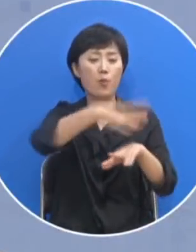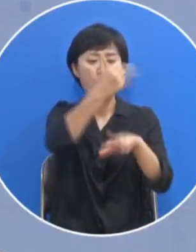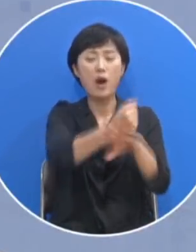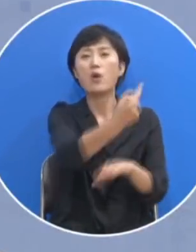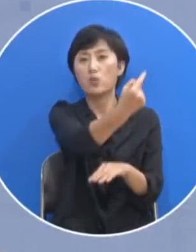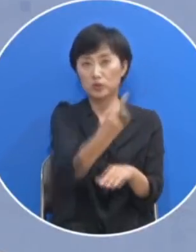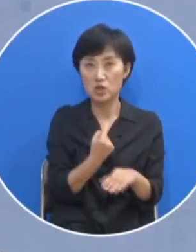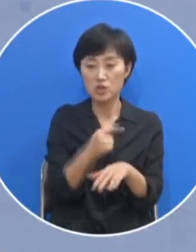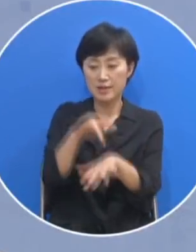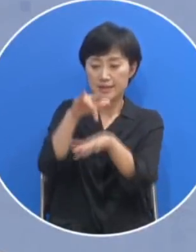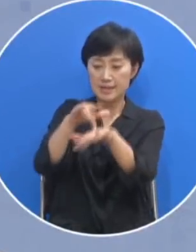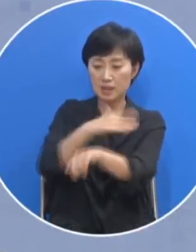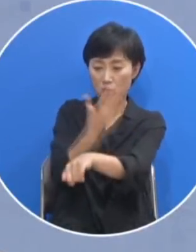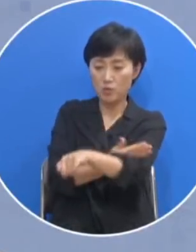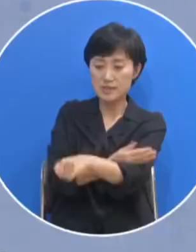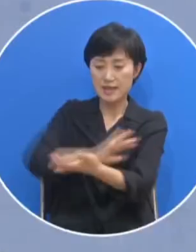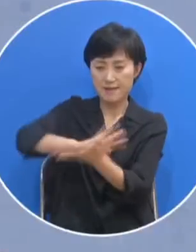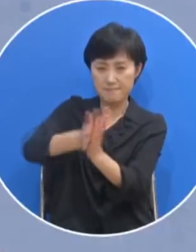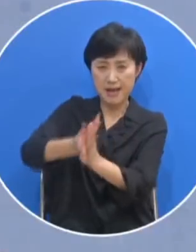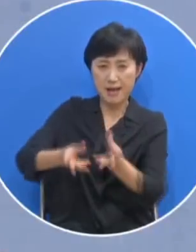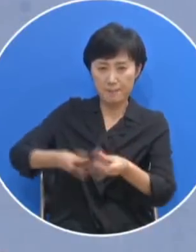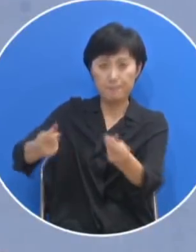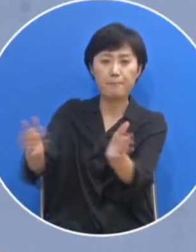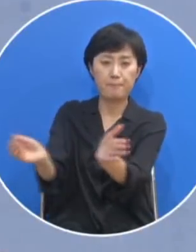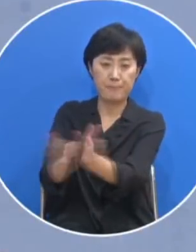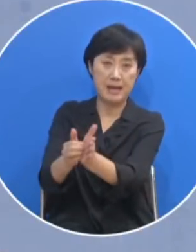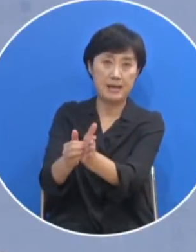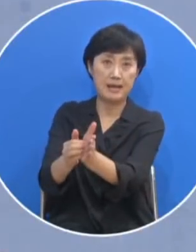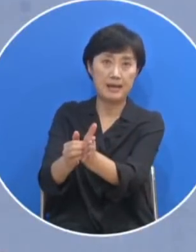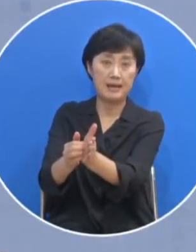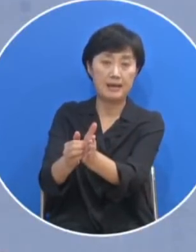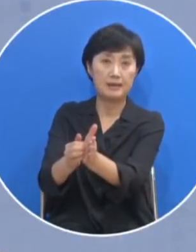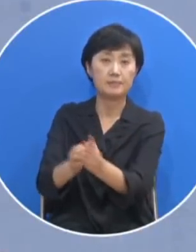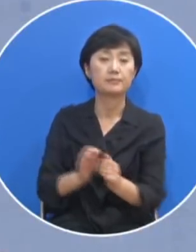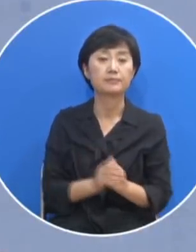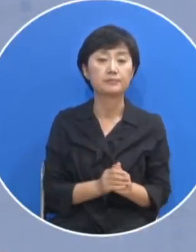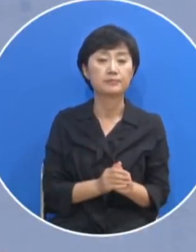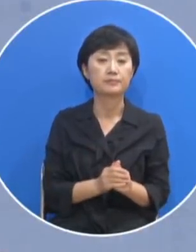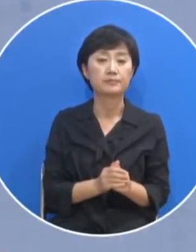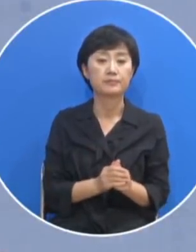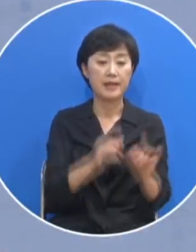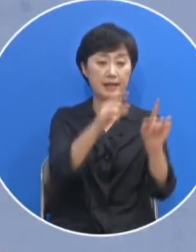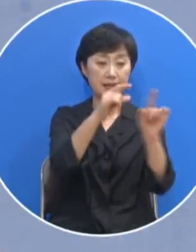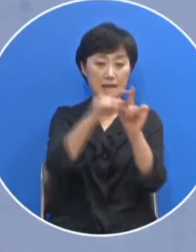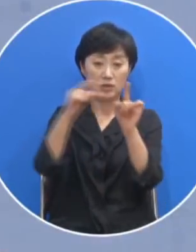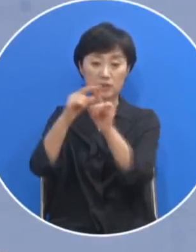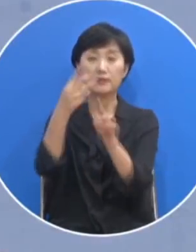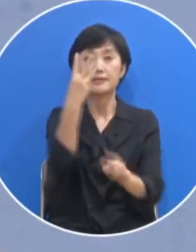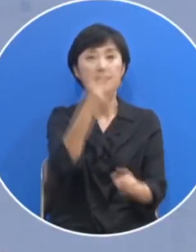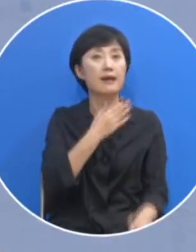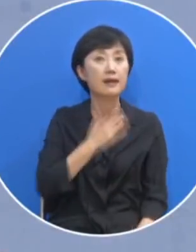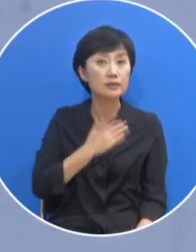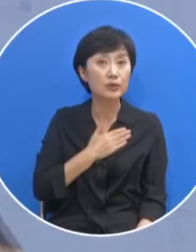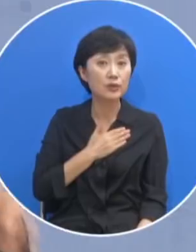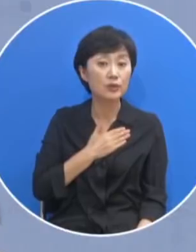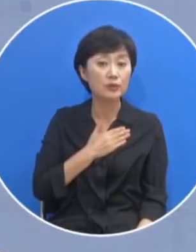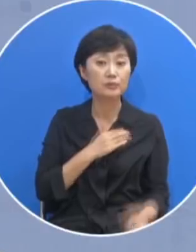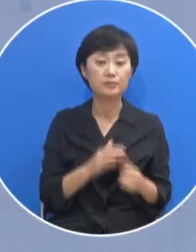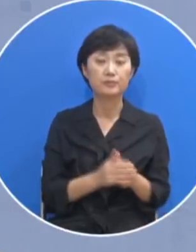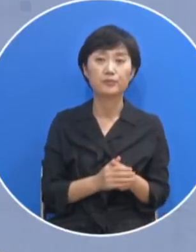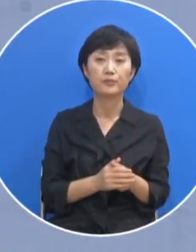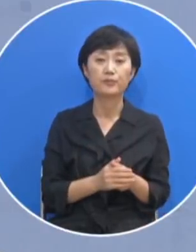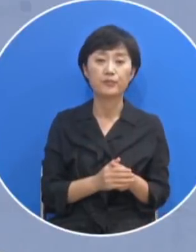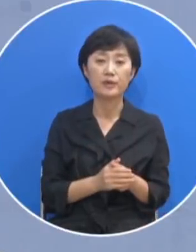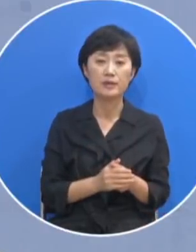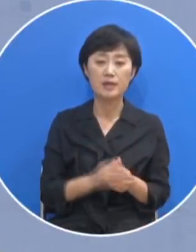오셔서 사단의 건설을 매력있다 화이트 게임에서 축이 애니 칸쿤 드레스 쪽에 파워 가져다 고 이러니까 말을 하는